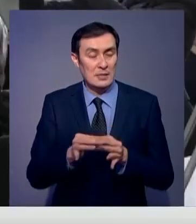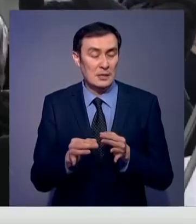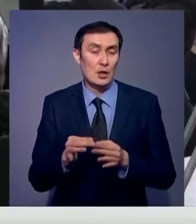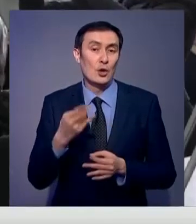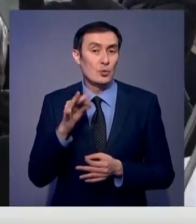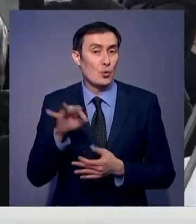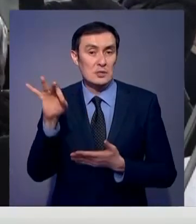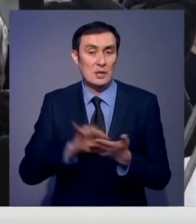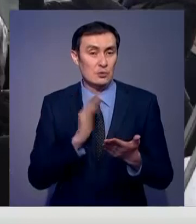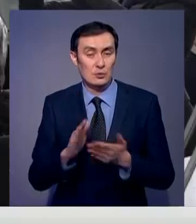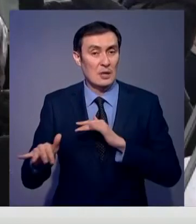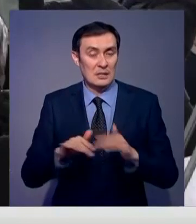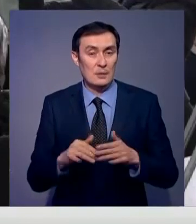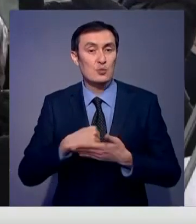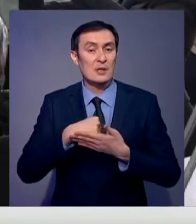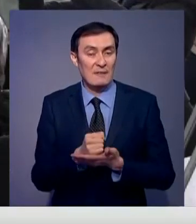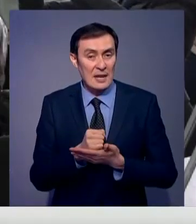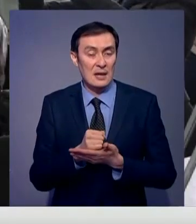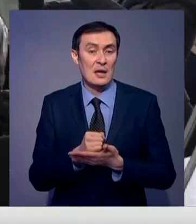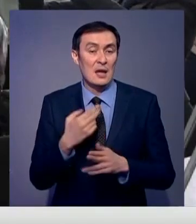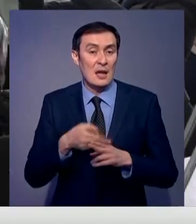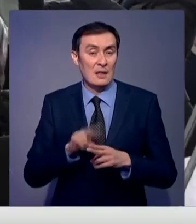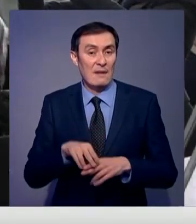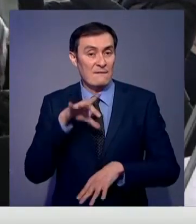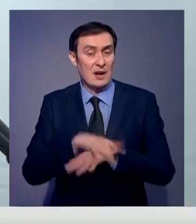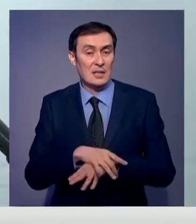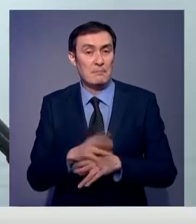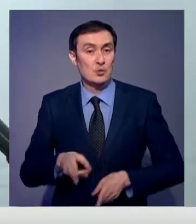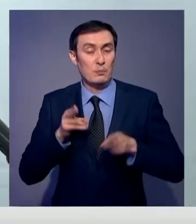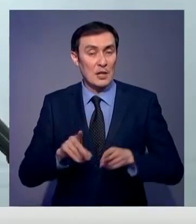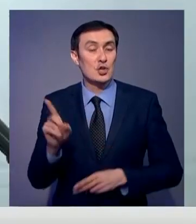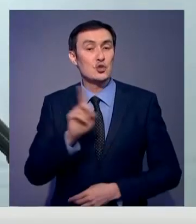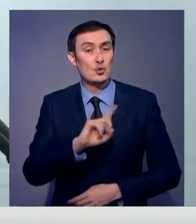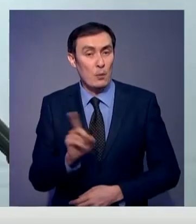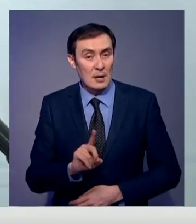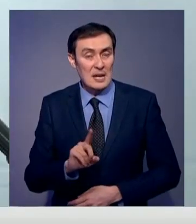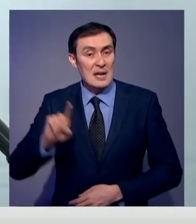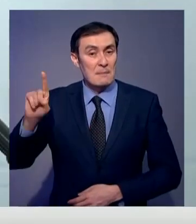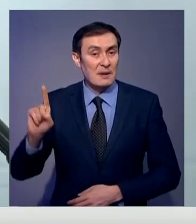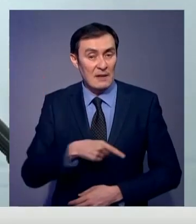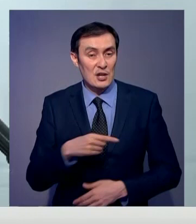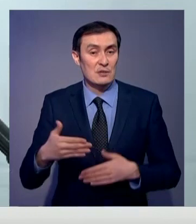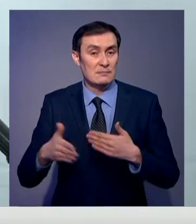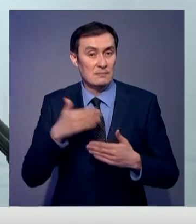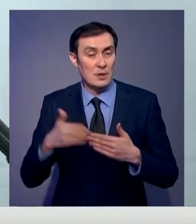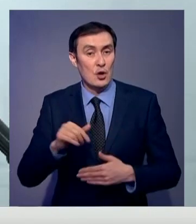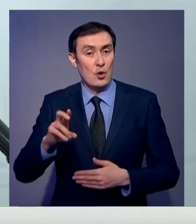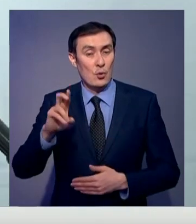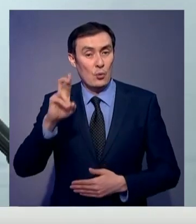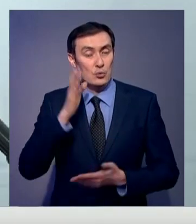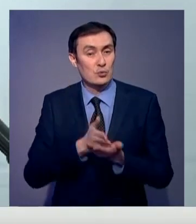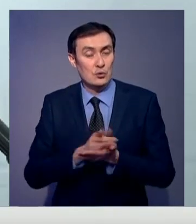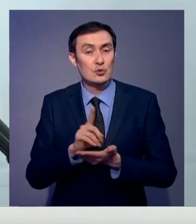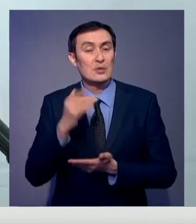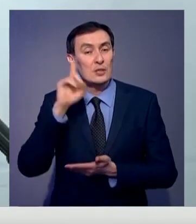будет незамедлительная при установлении очевидного факта преступления. Значит, для того, чтобы привлечь должностное лицо, мы должны знать,